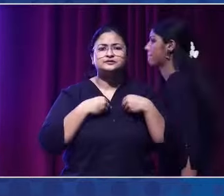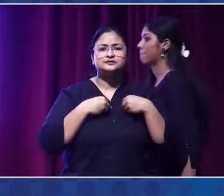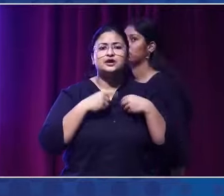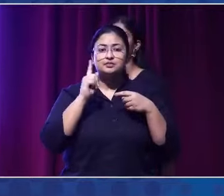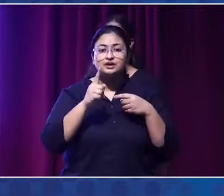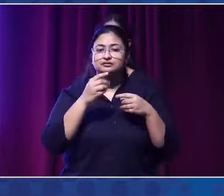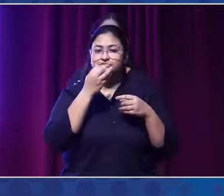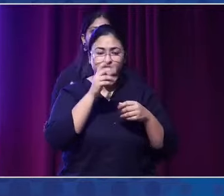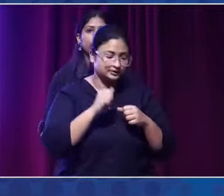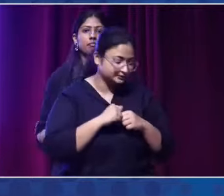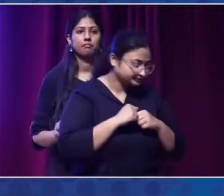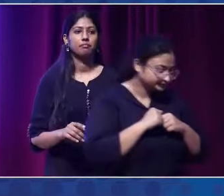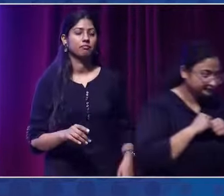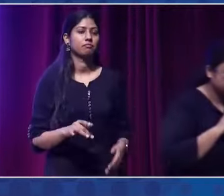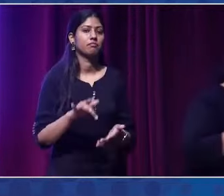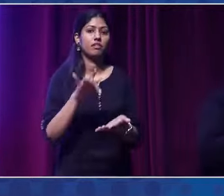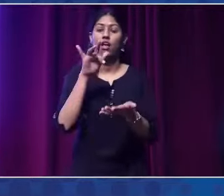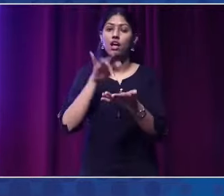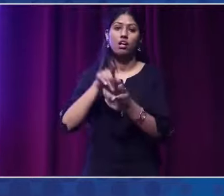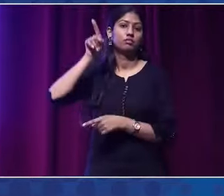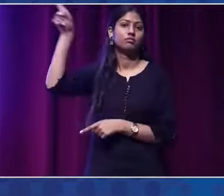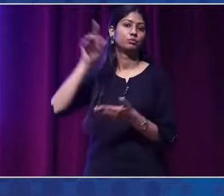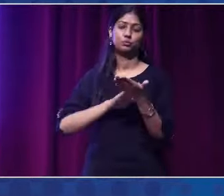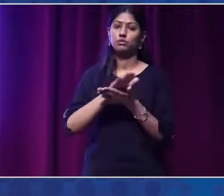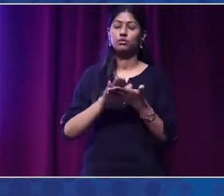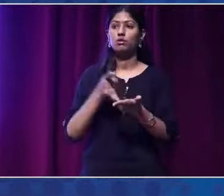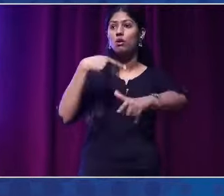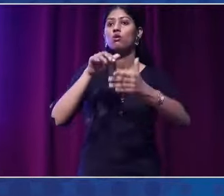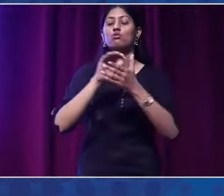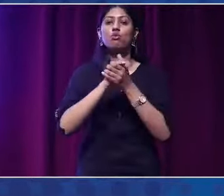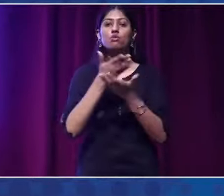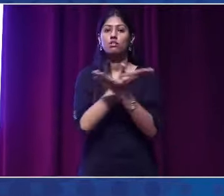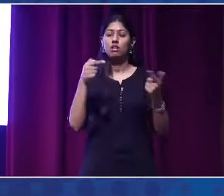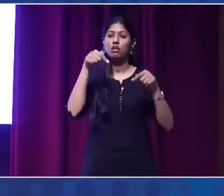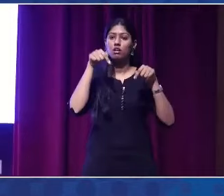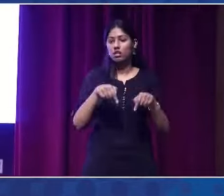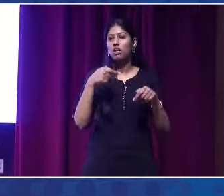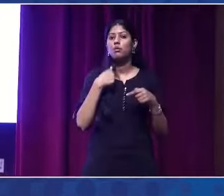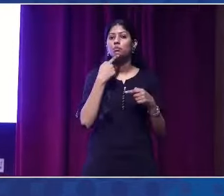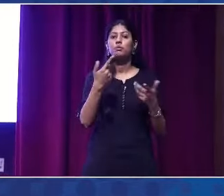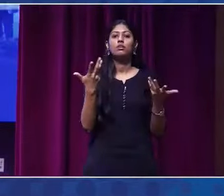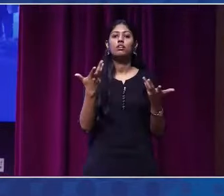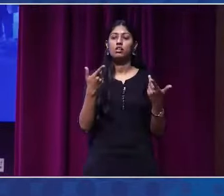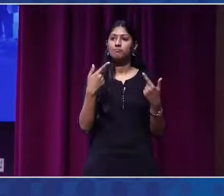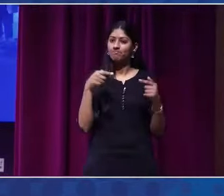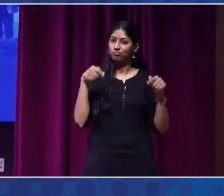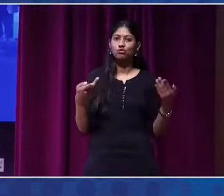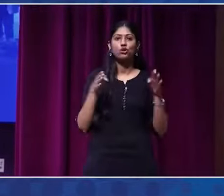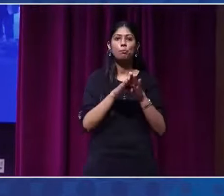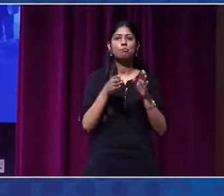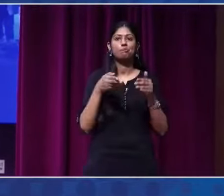अफवाह नहीं, अफवाह नहीं। सो फ्रेंड्स, विद दिस आई वुड लाइक टू स्टॉप हियर विद अ